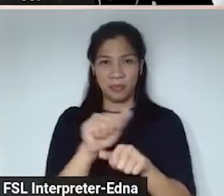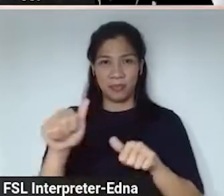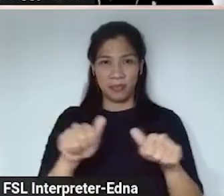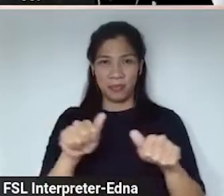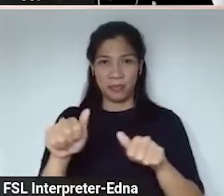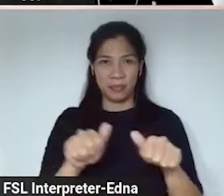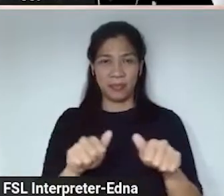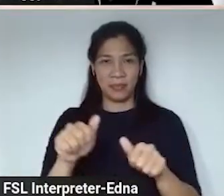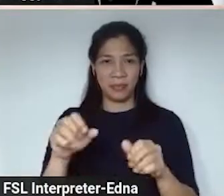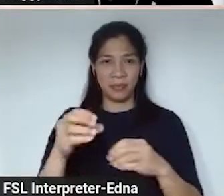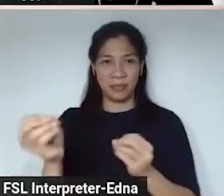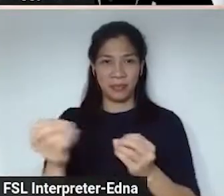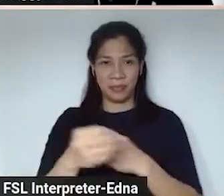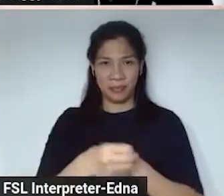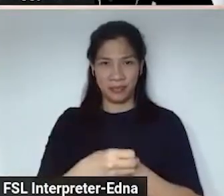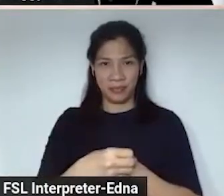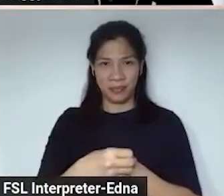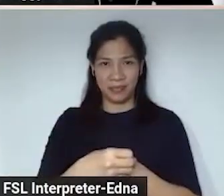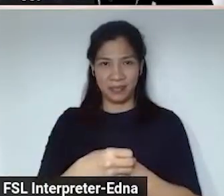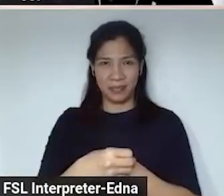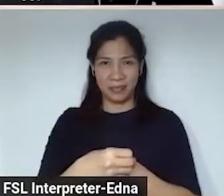do. And,